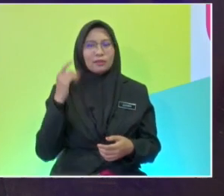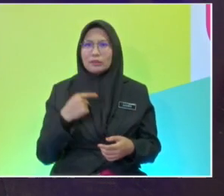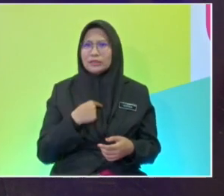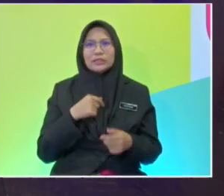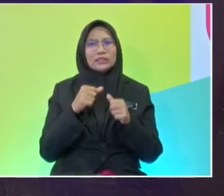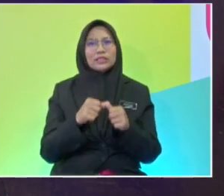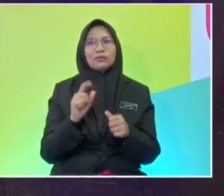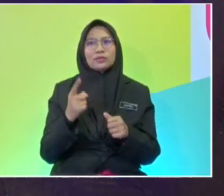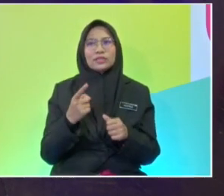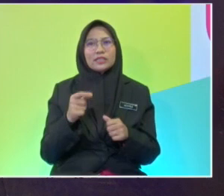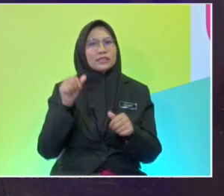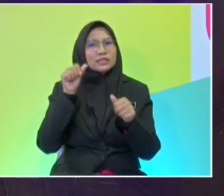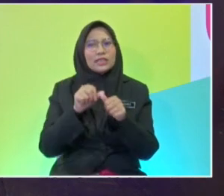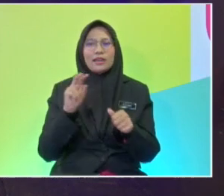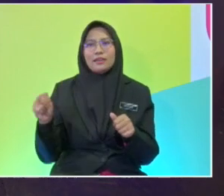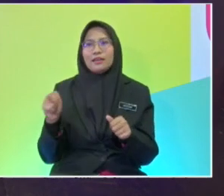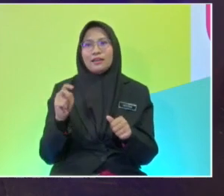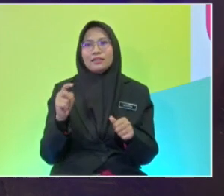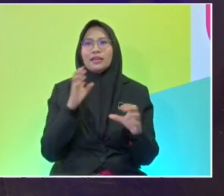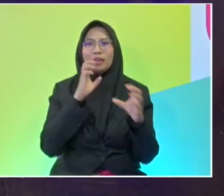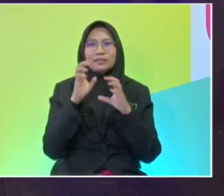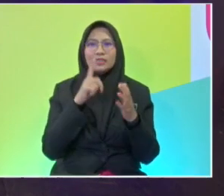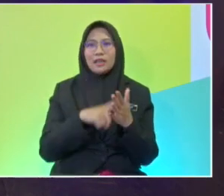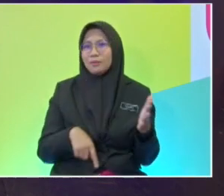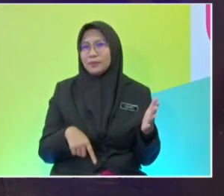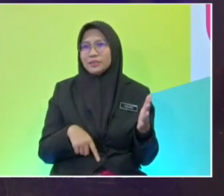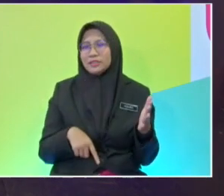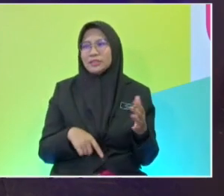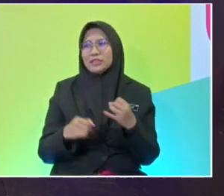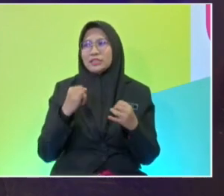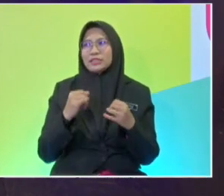kalau diletakkan yang benar atau palsu kita